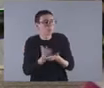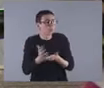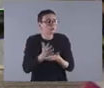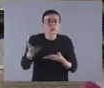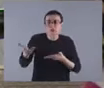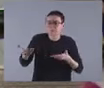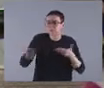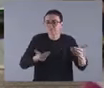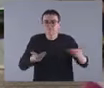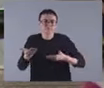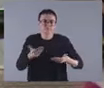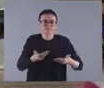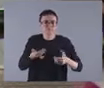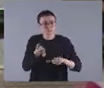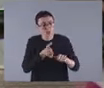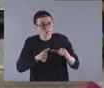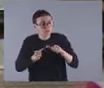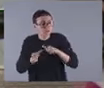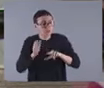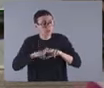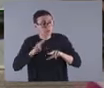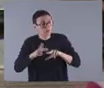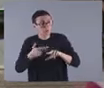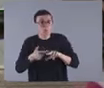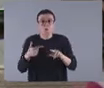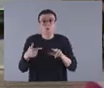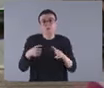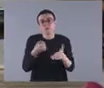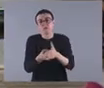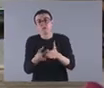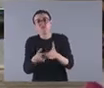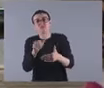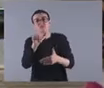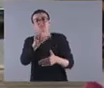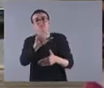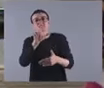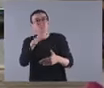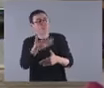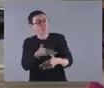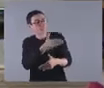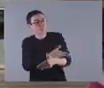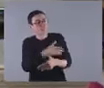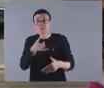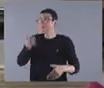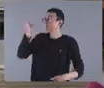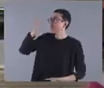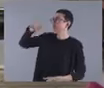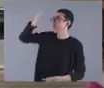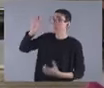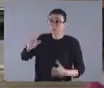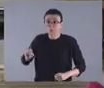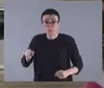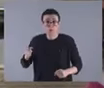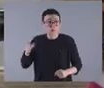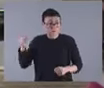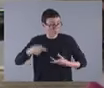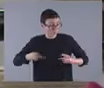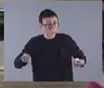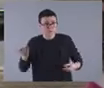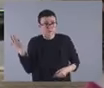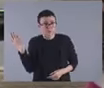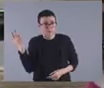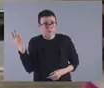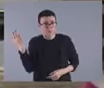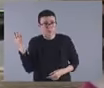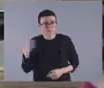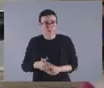ça démarre avant la fin 2025 les travaux démarrent à fin 2020 5 une candidature déposée avant fin avril il y a 2 semaines